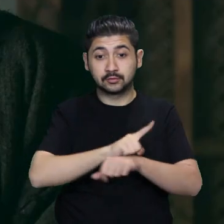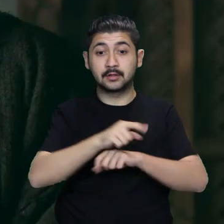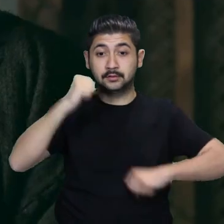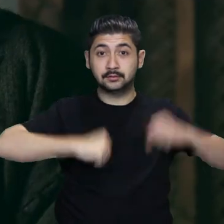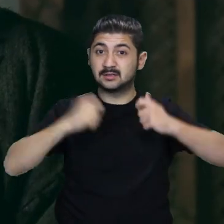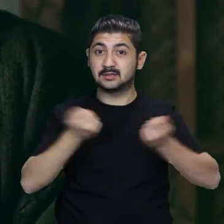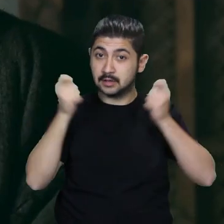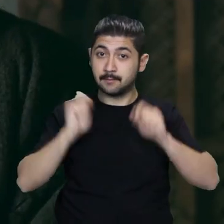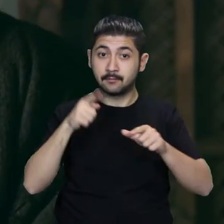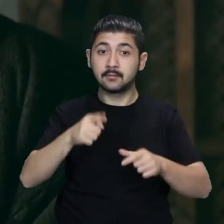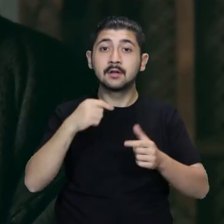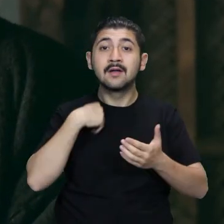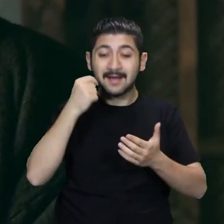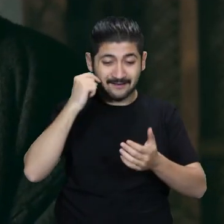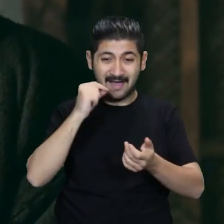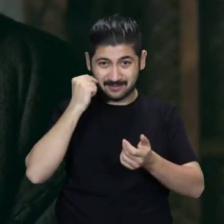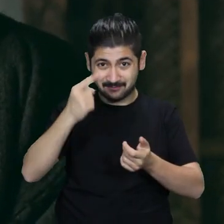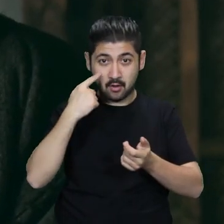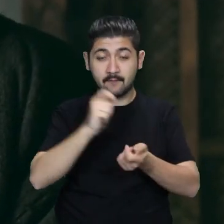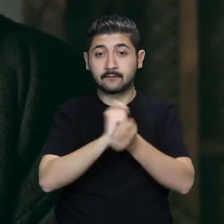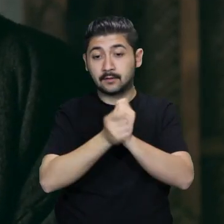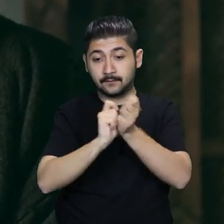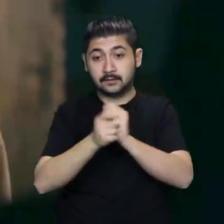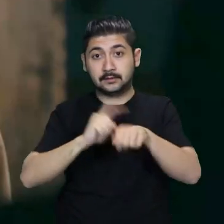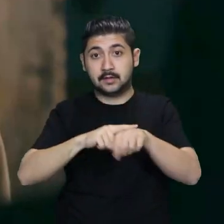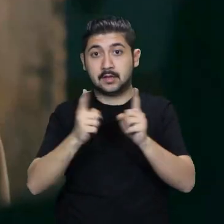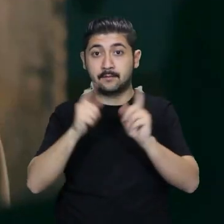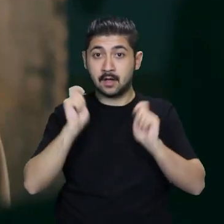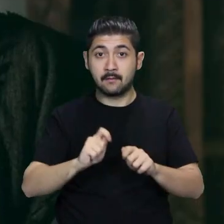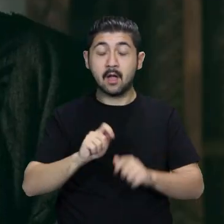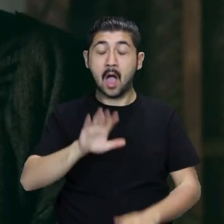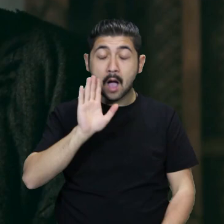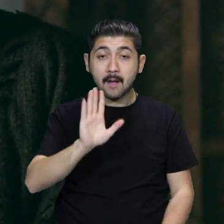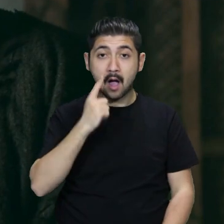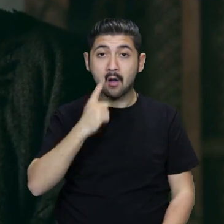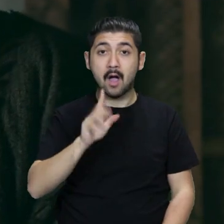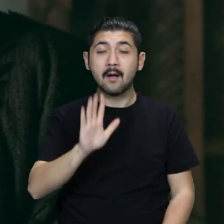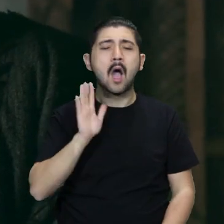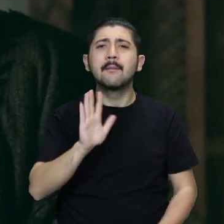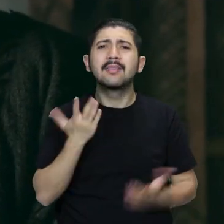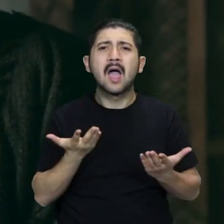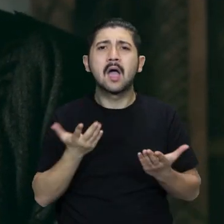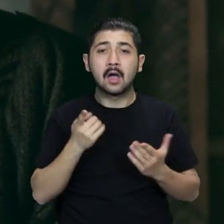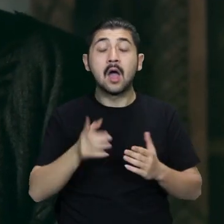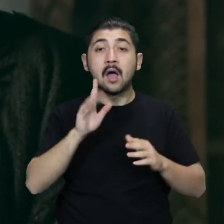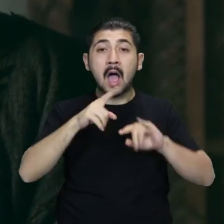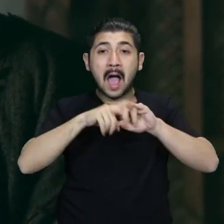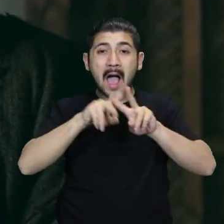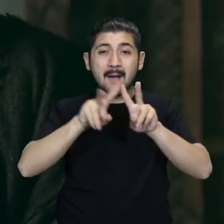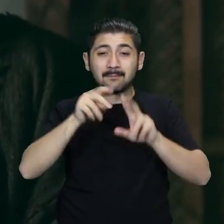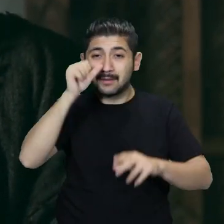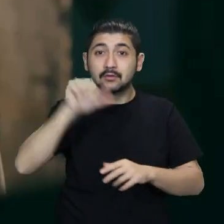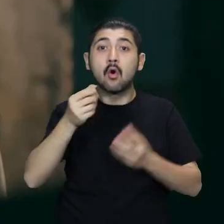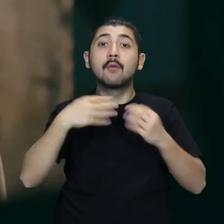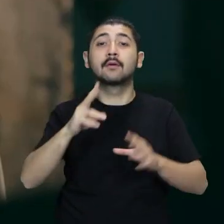böl. Anlaşıldı. Lakin... Lakin ne? Ham petrol olmazsa işimiz